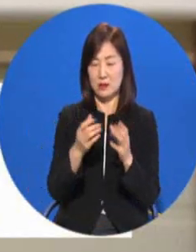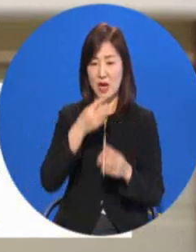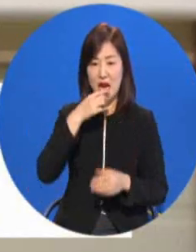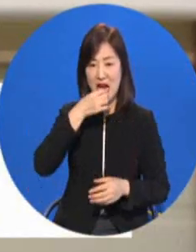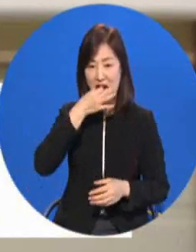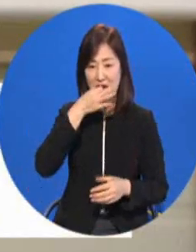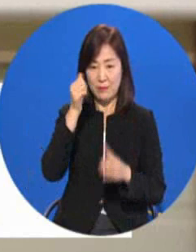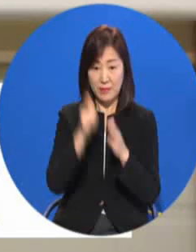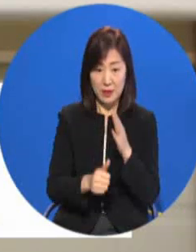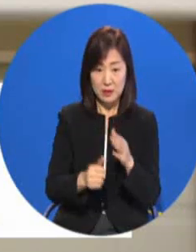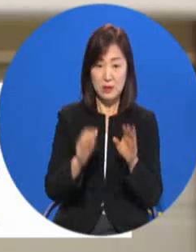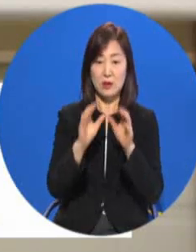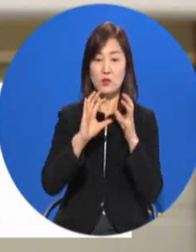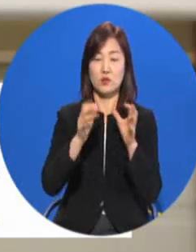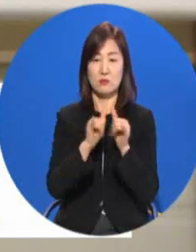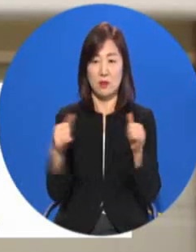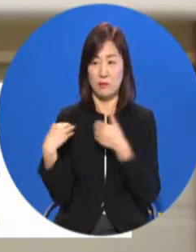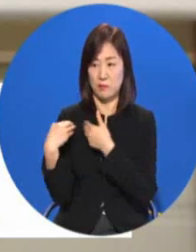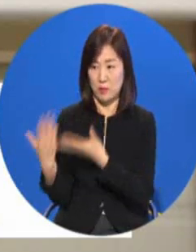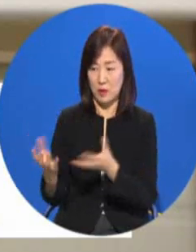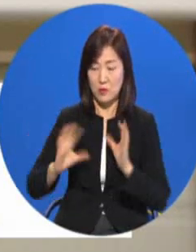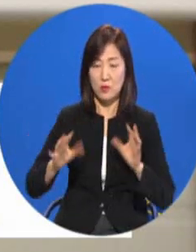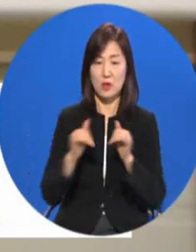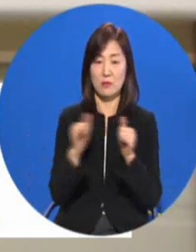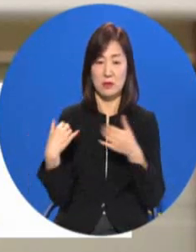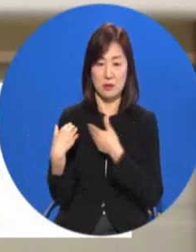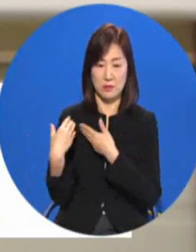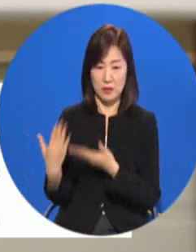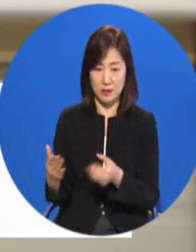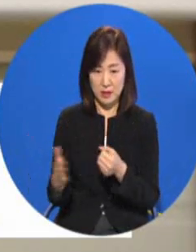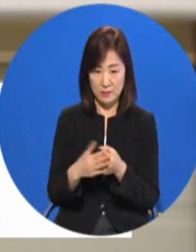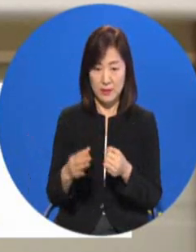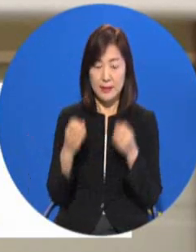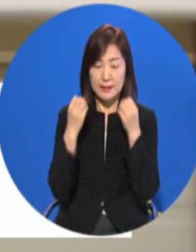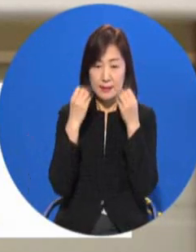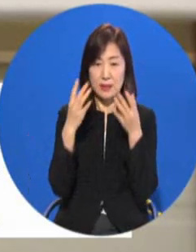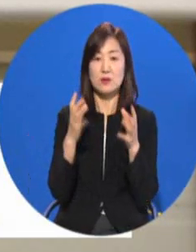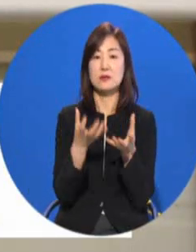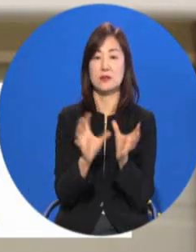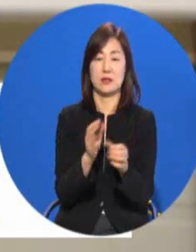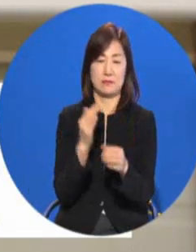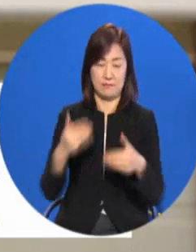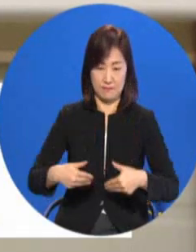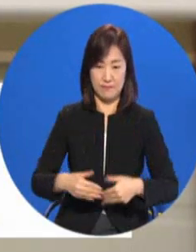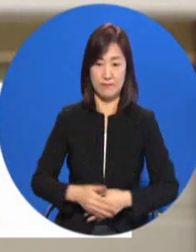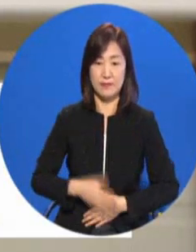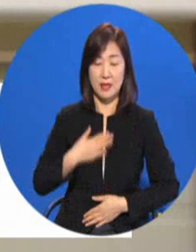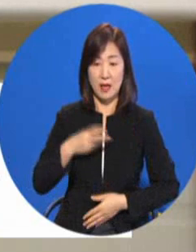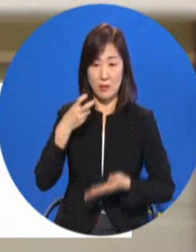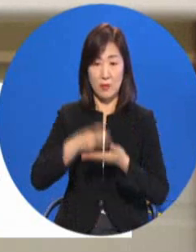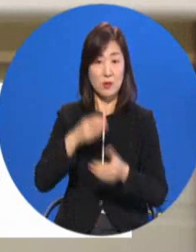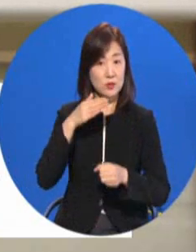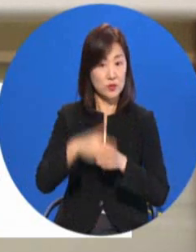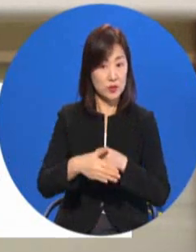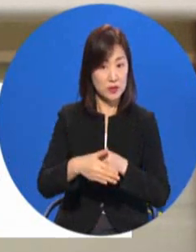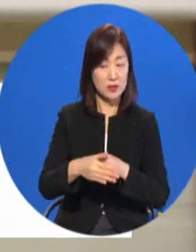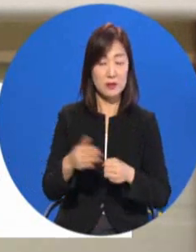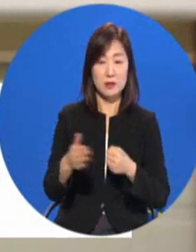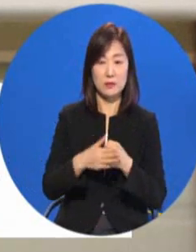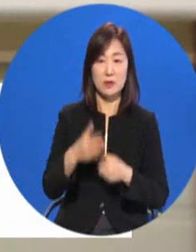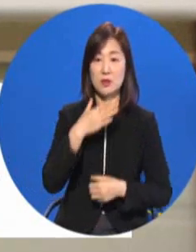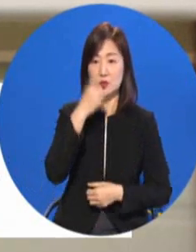발전 완전히 내팽겨 됐다고 생각합니다 그 제 3당이 국면이 필요하고요 또 입 업주의 자로써 어 순천이 부자